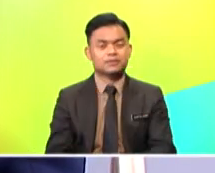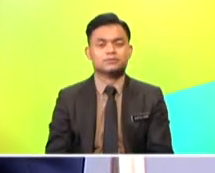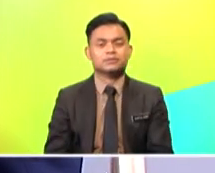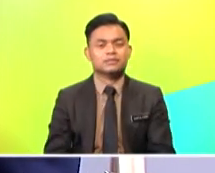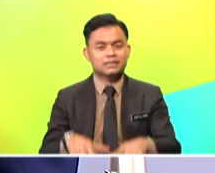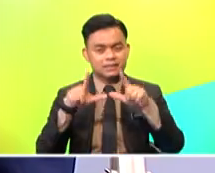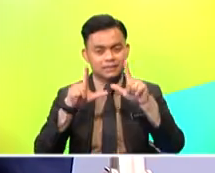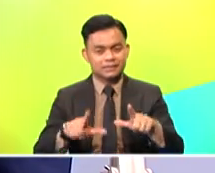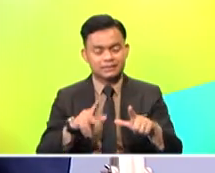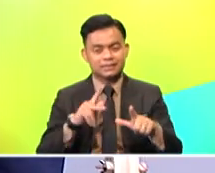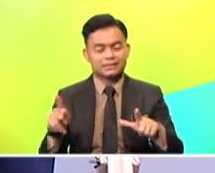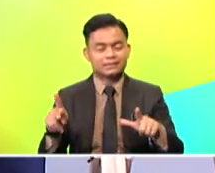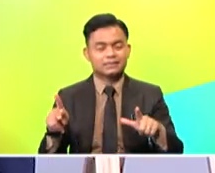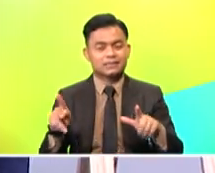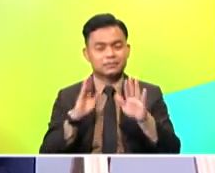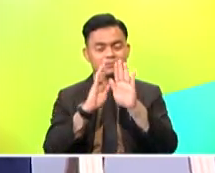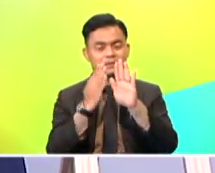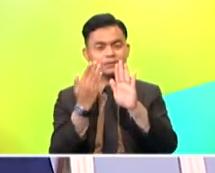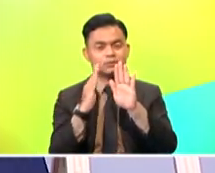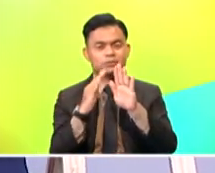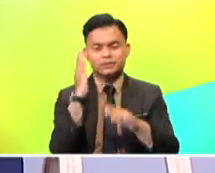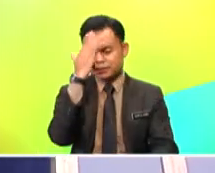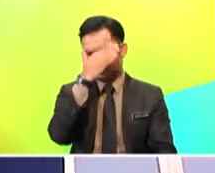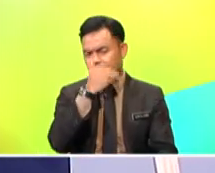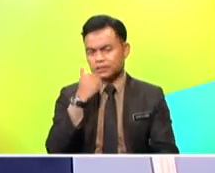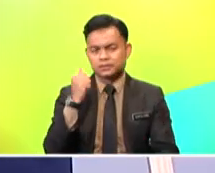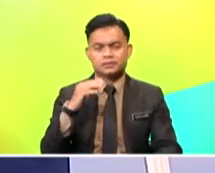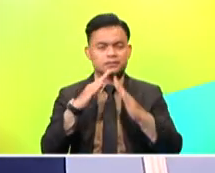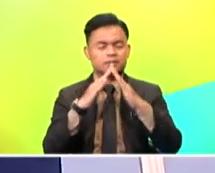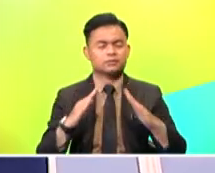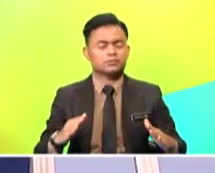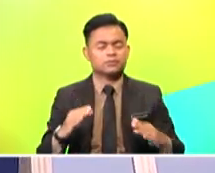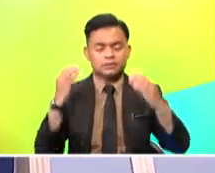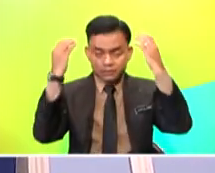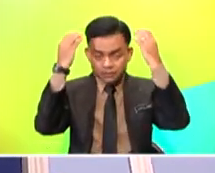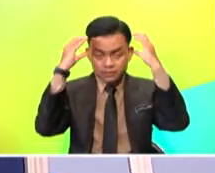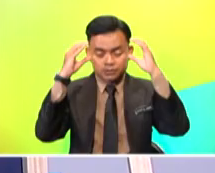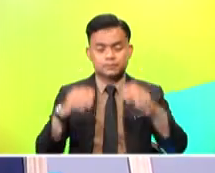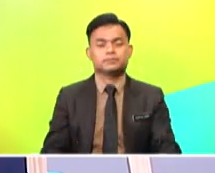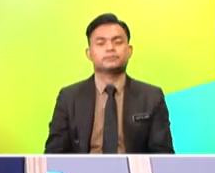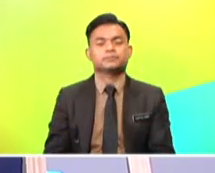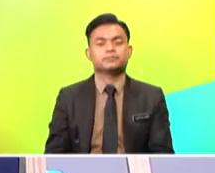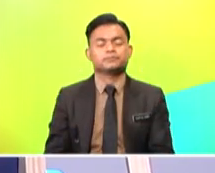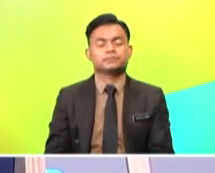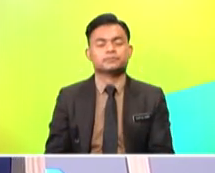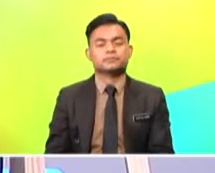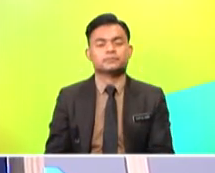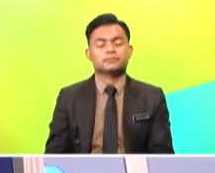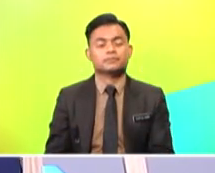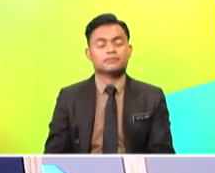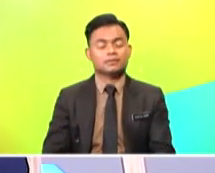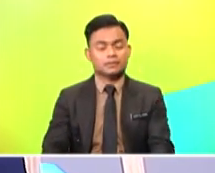dulu pintunya. Nampak cantik rumah cikgu. Okey, seterusnya. Ini tingkap.